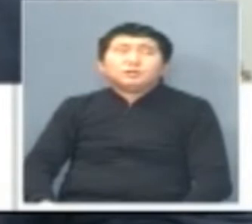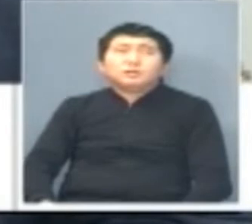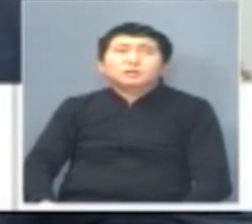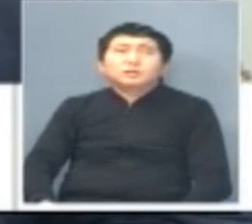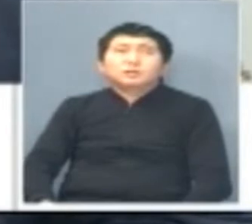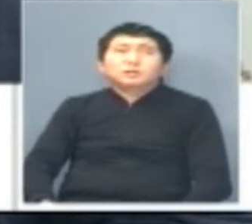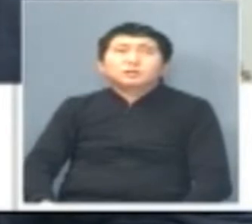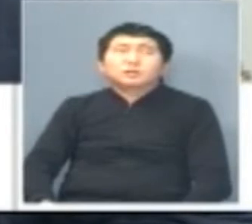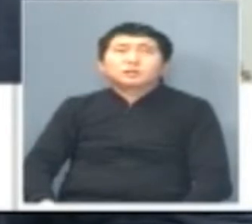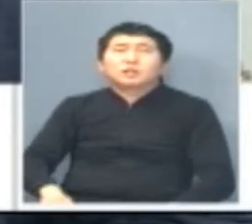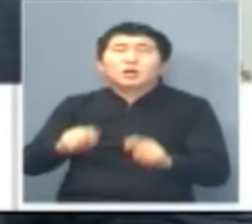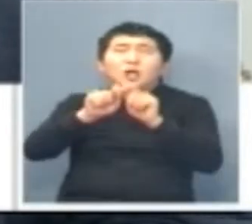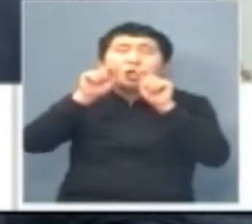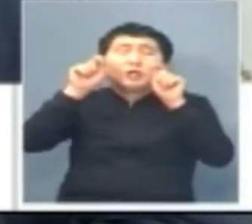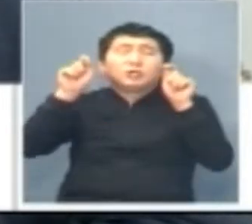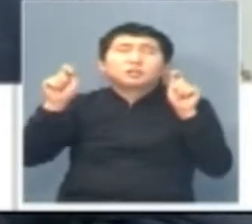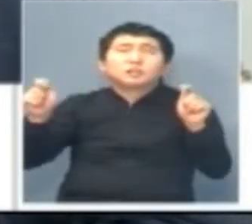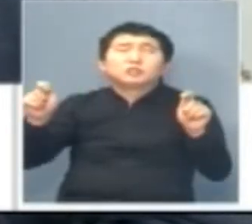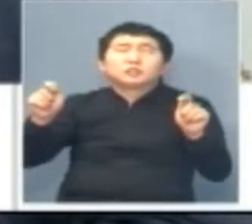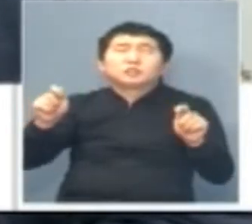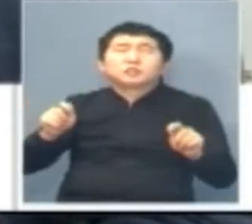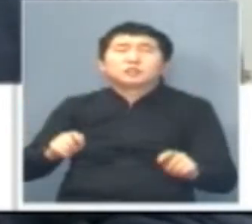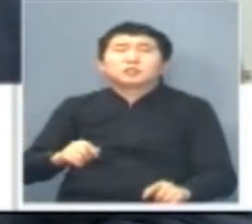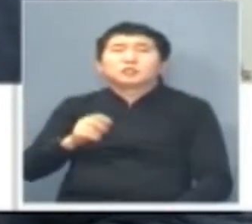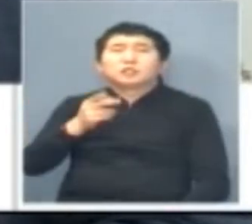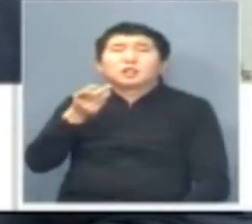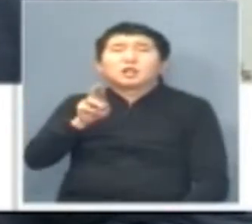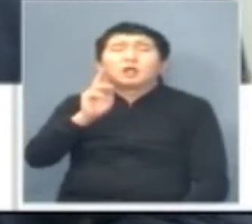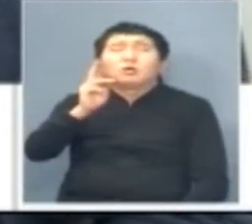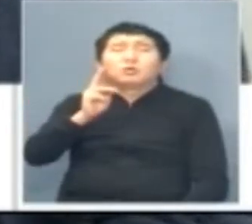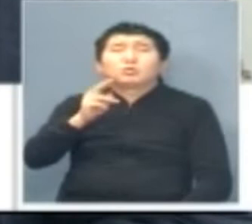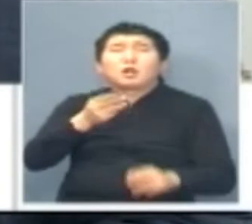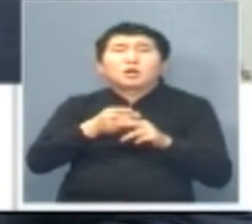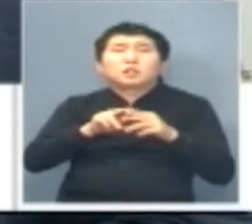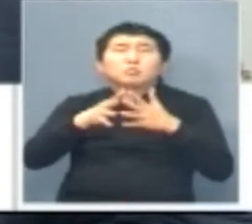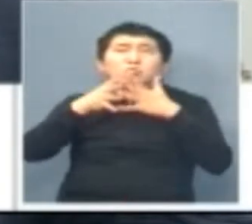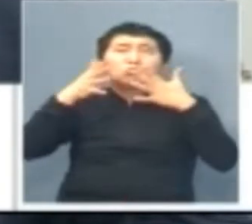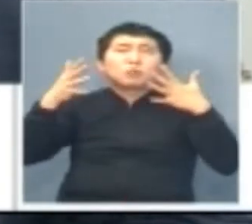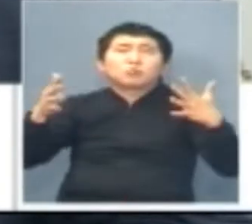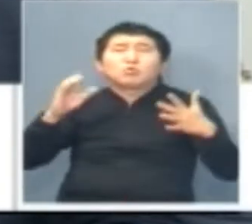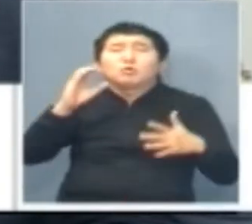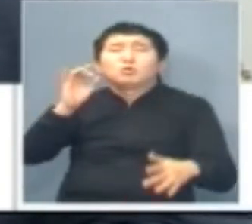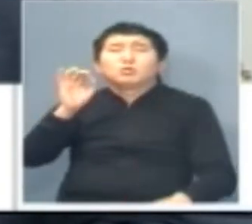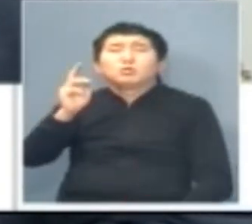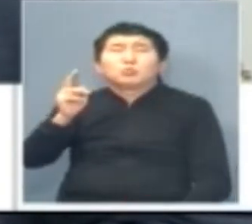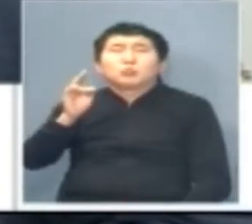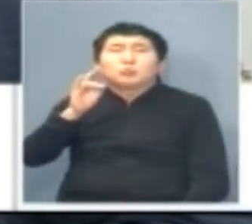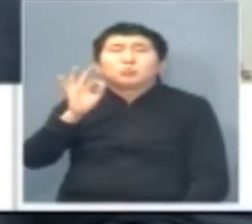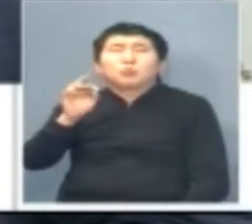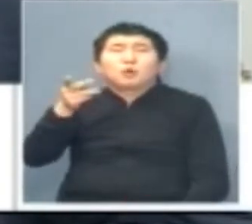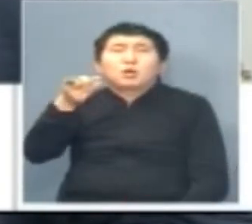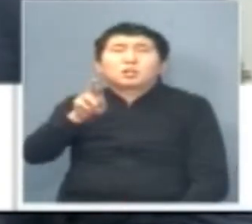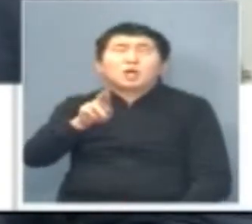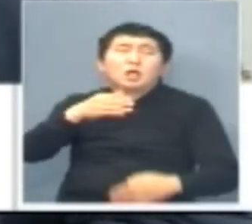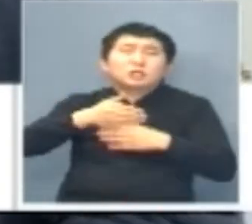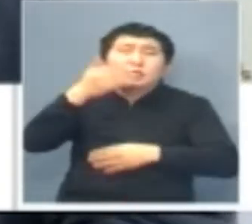в момент открытия театра для кого-то возможно это большой срок но для театра для его состава это не так много кажется будто